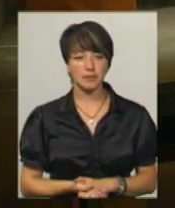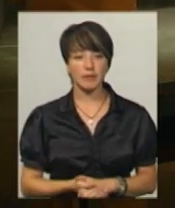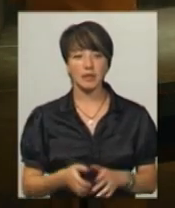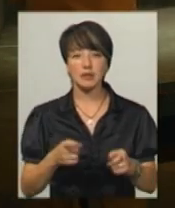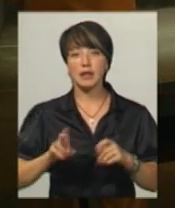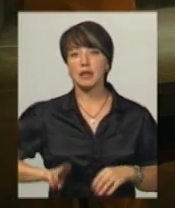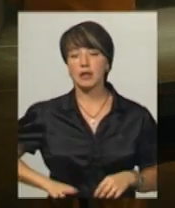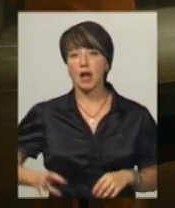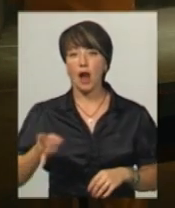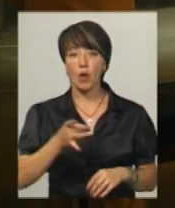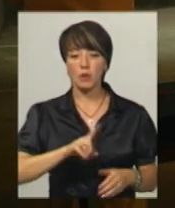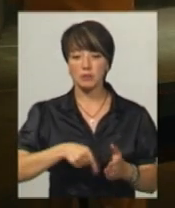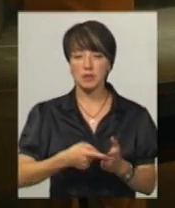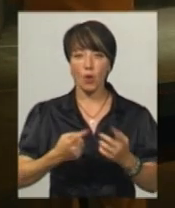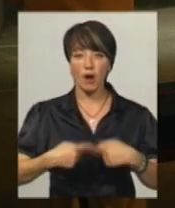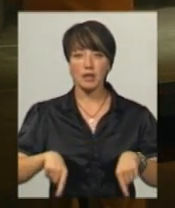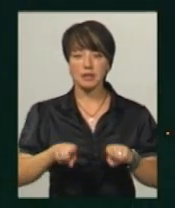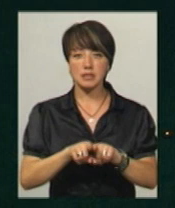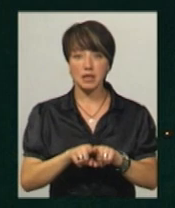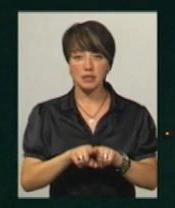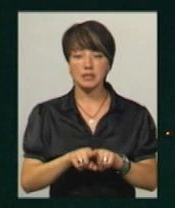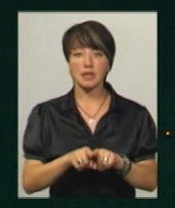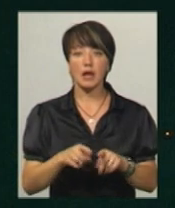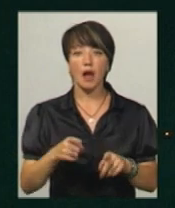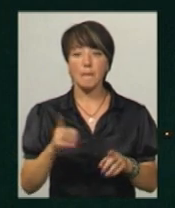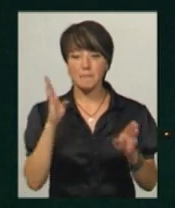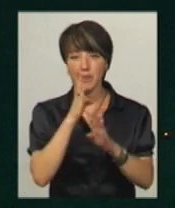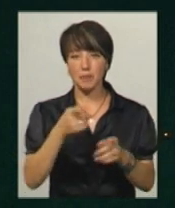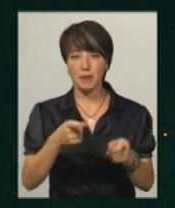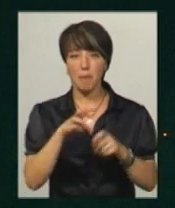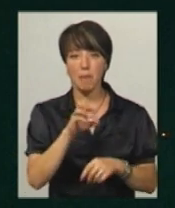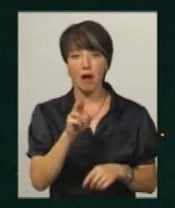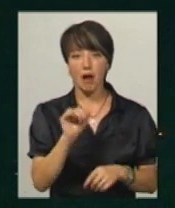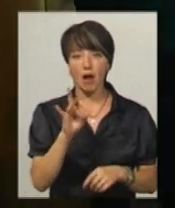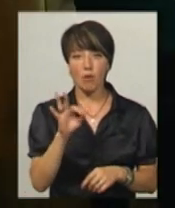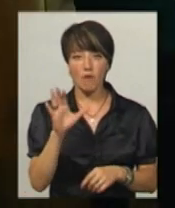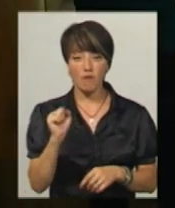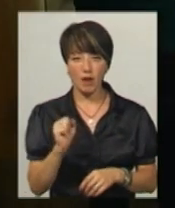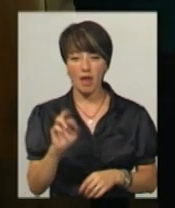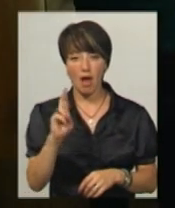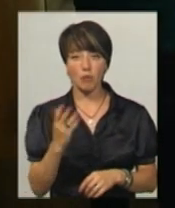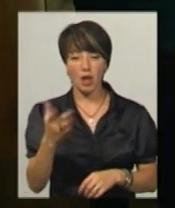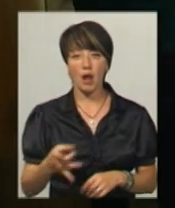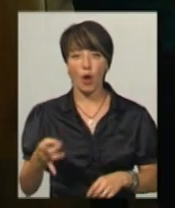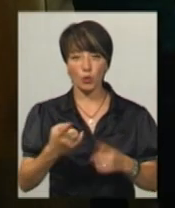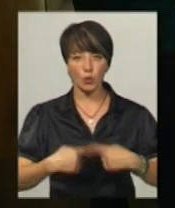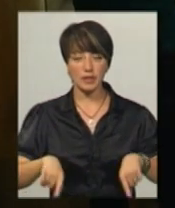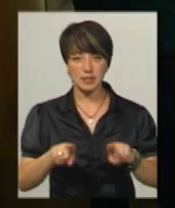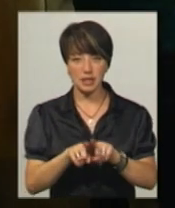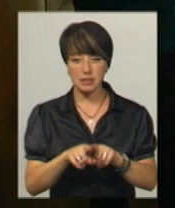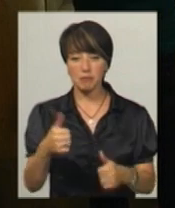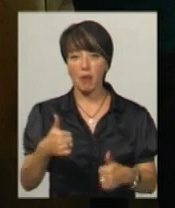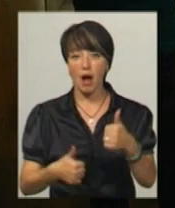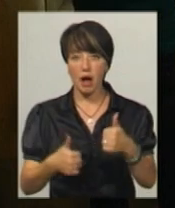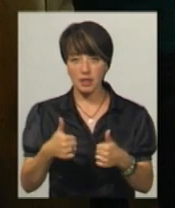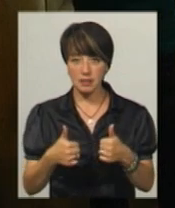Стріляли директори районних і міських організацій ЦОУ з пневматичних пістолетів Макарова в стрілецькому тирі Ярмолинецької районної організації.